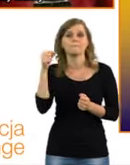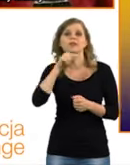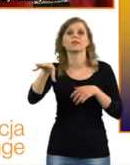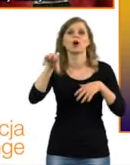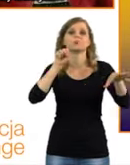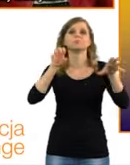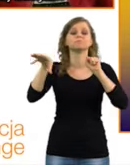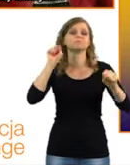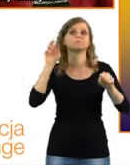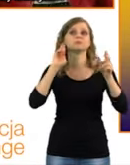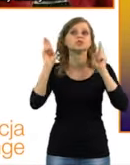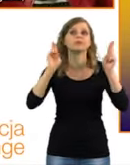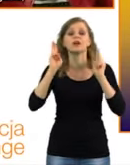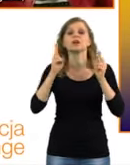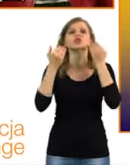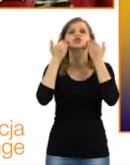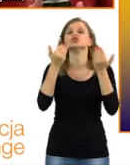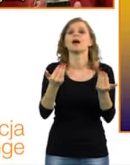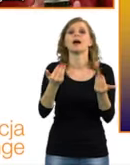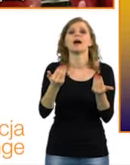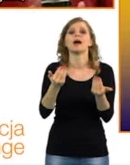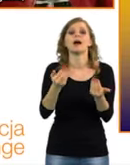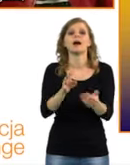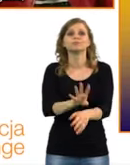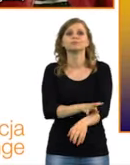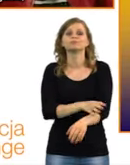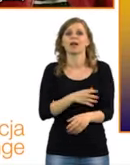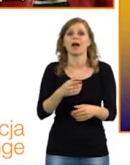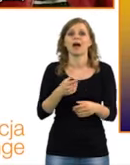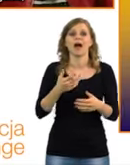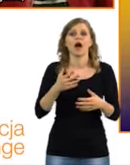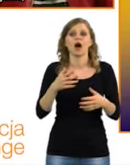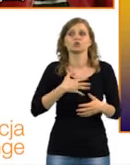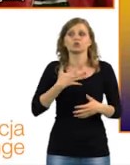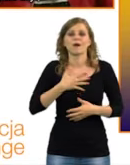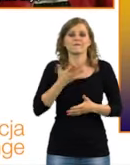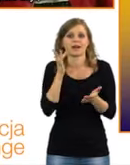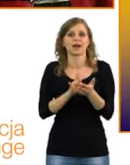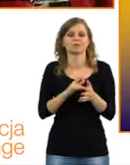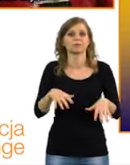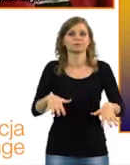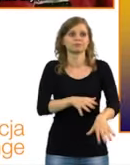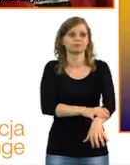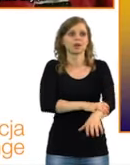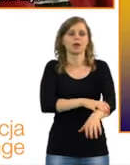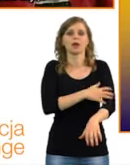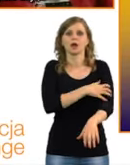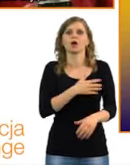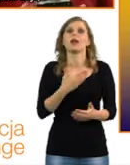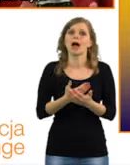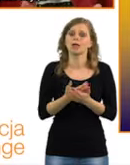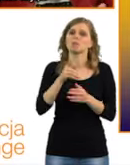odbierają sygnały akustyczne dzięki swojej taktylnej wrażliwości na drgania, więc pozwalajmy